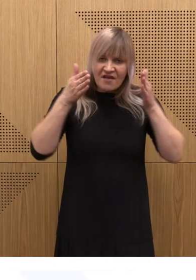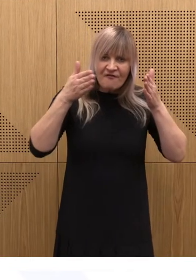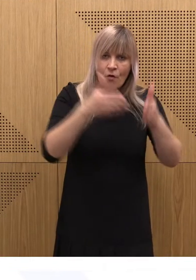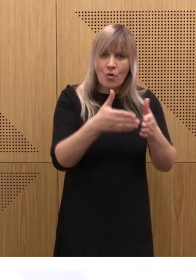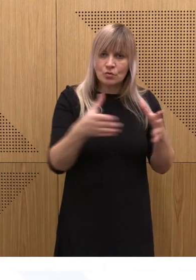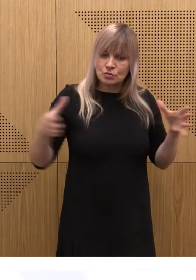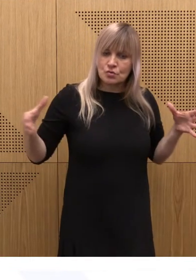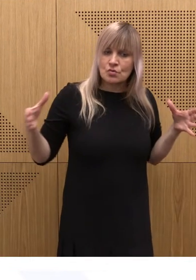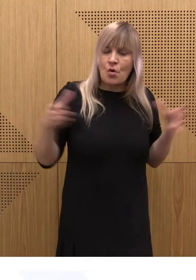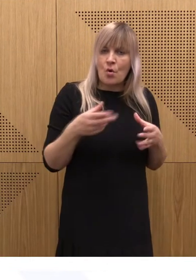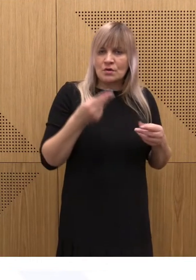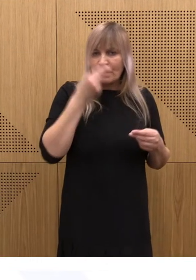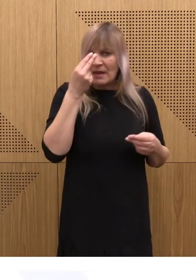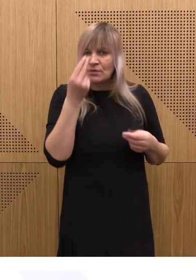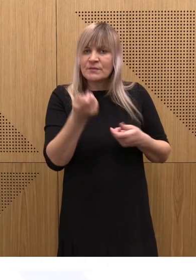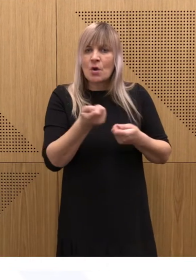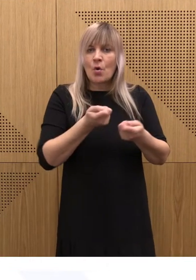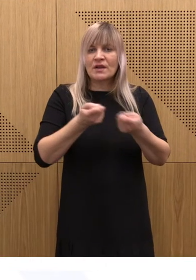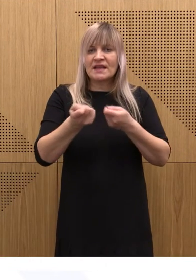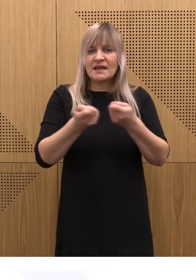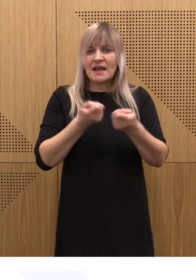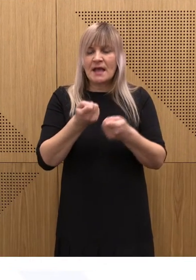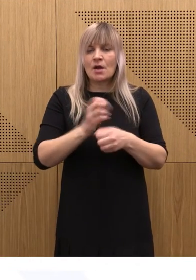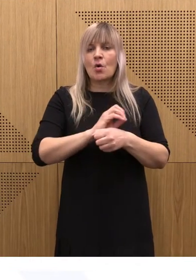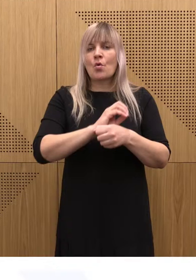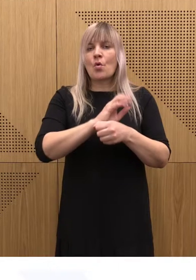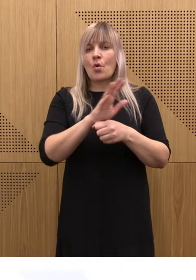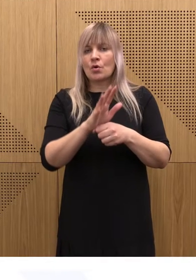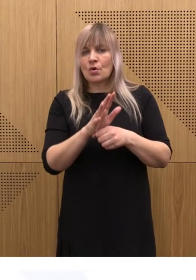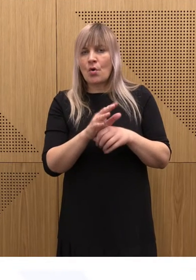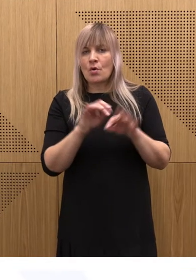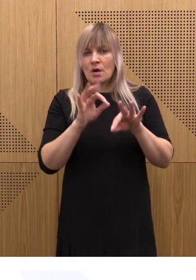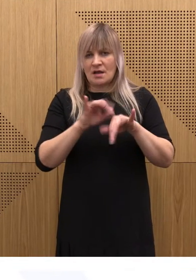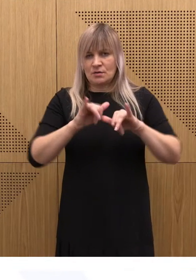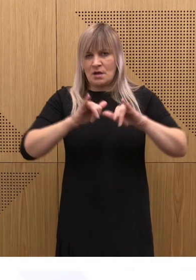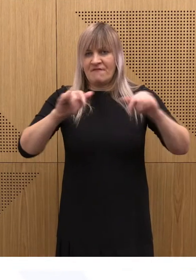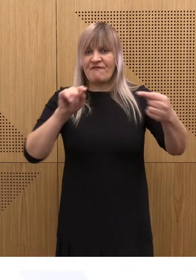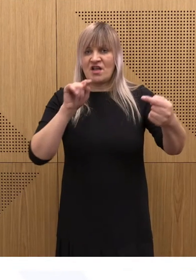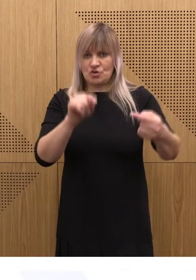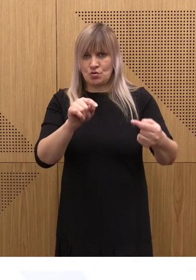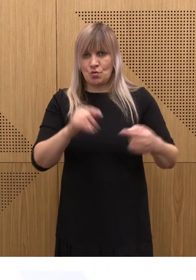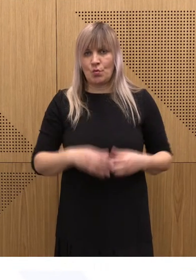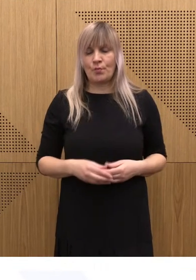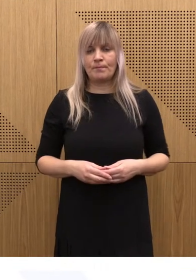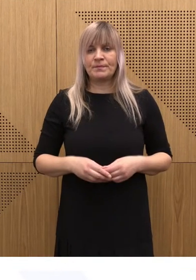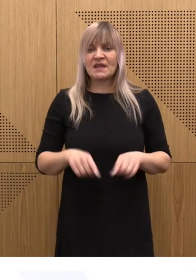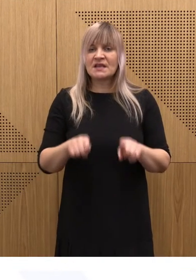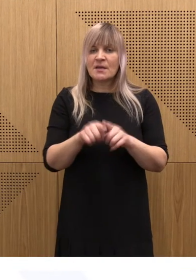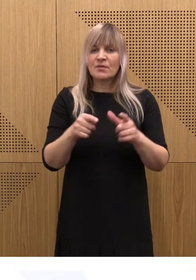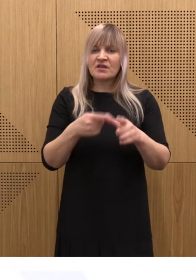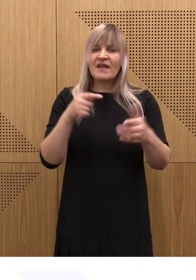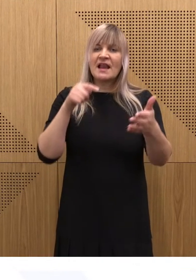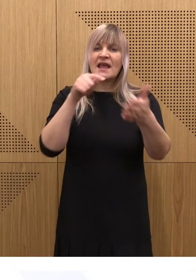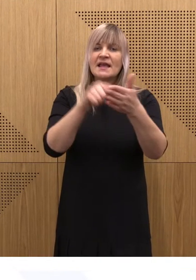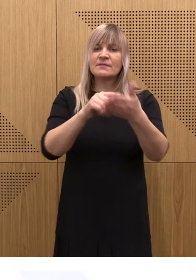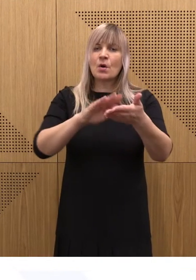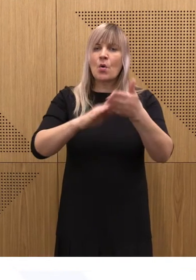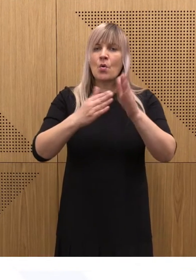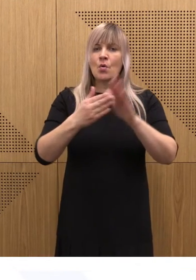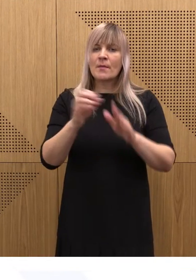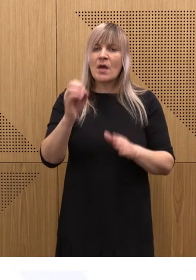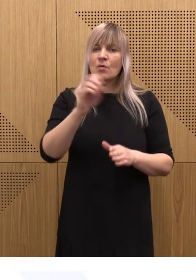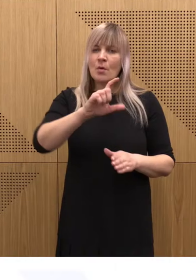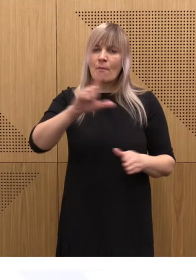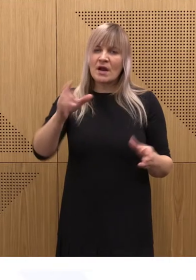ühiste jõupingutuste koordineerimine korona pandeemia vastu ja samuti on eesmärk leppida kokku ka Euroopa